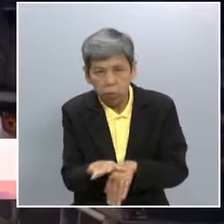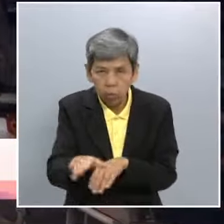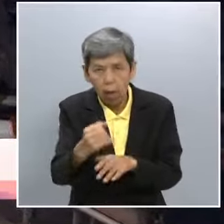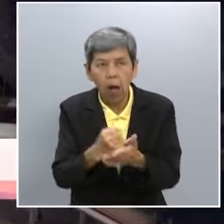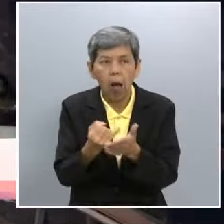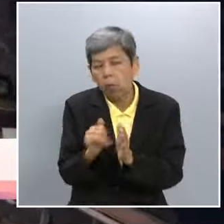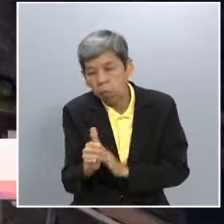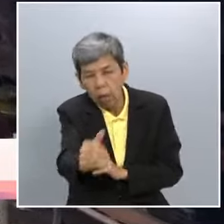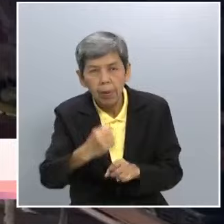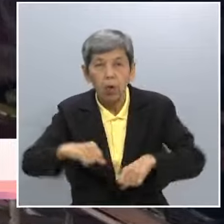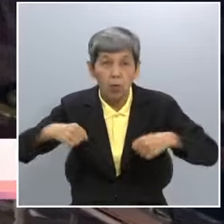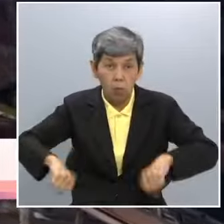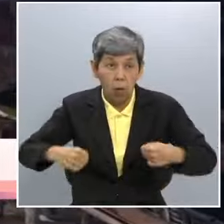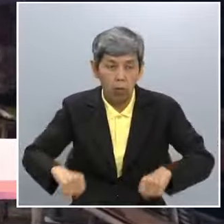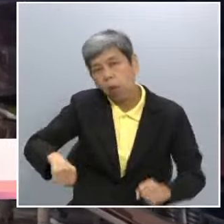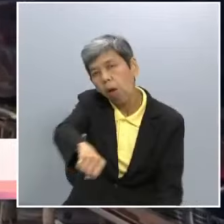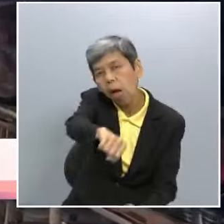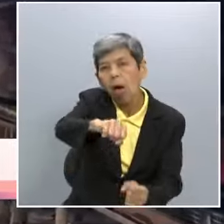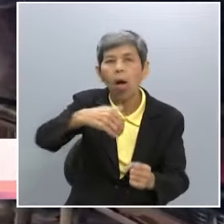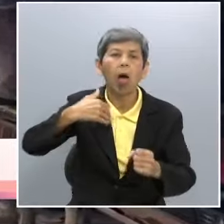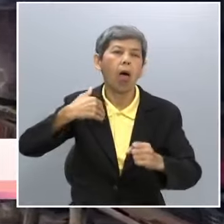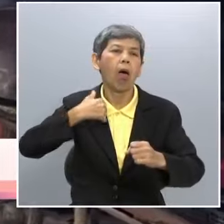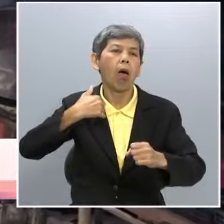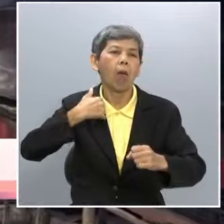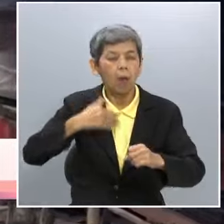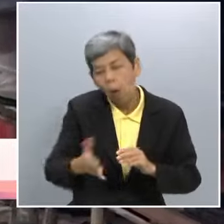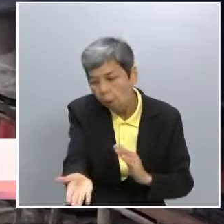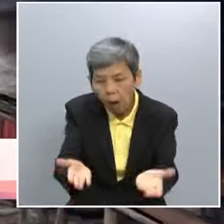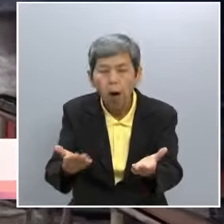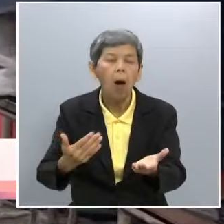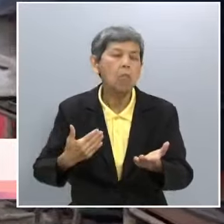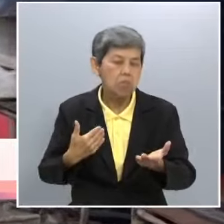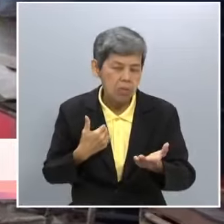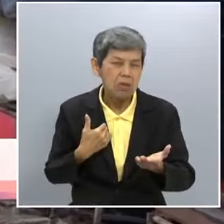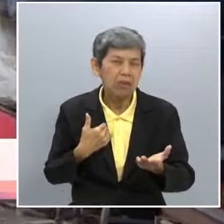มีคนที่ขี่มอเตอร์ไซค์ประสบอุบัติเหตุลื่นล้มหลายรายค่ะ